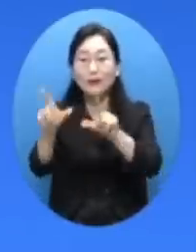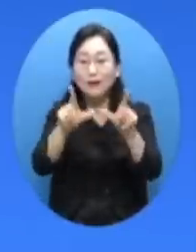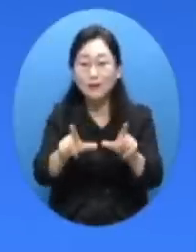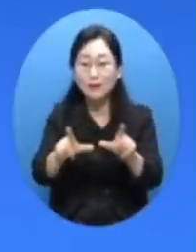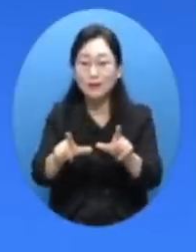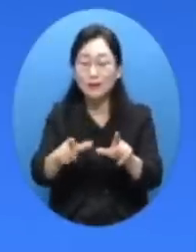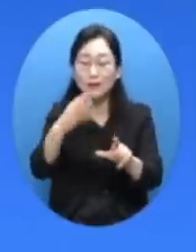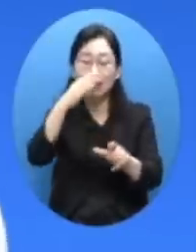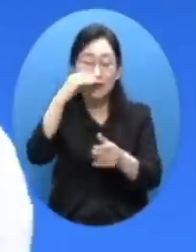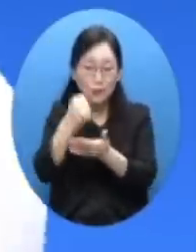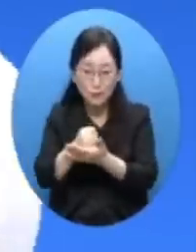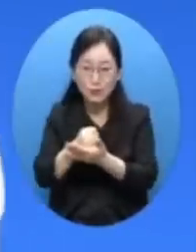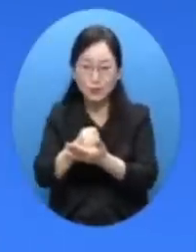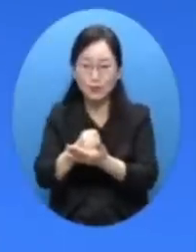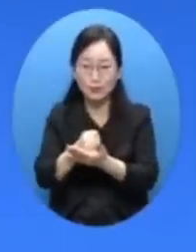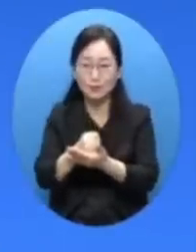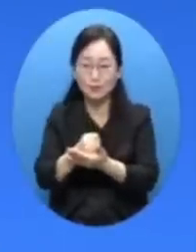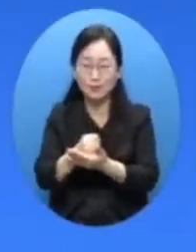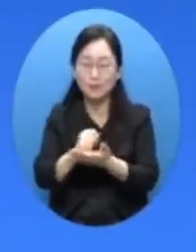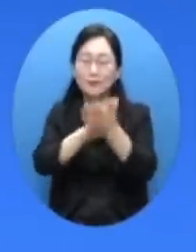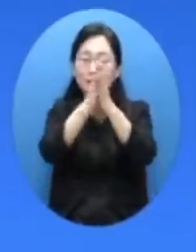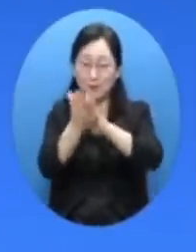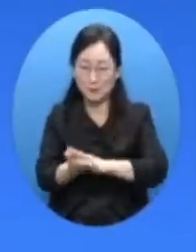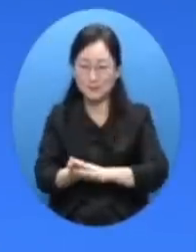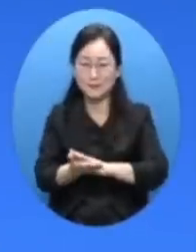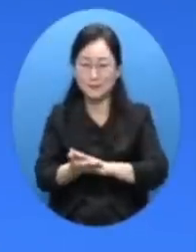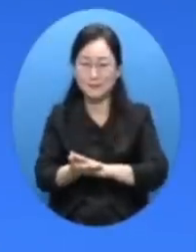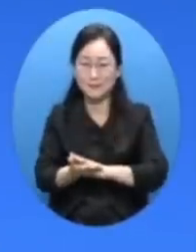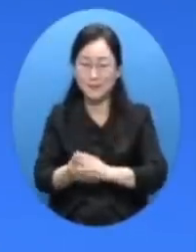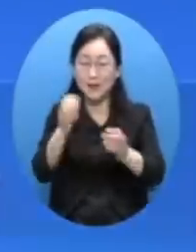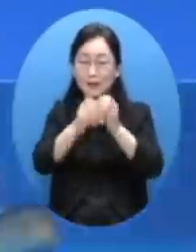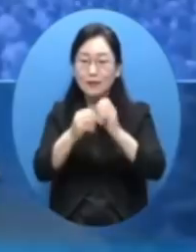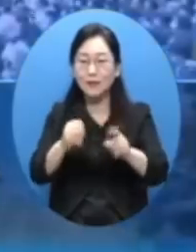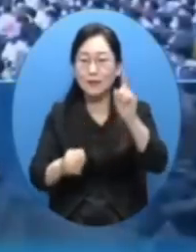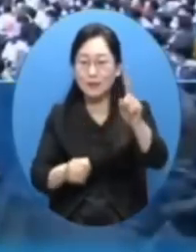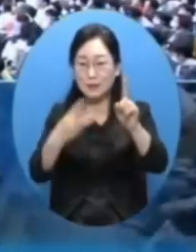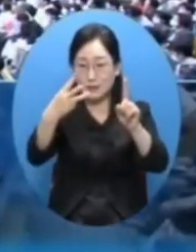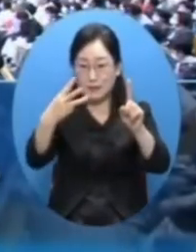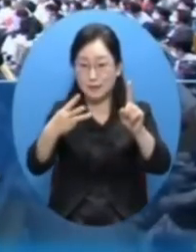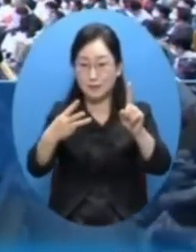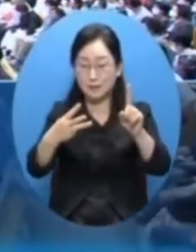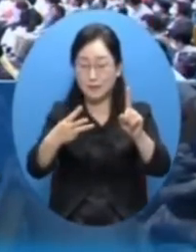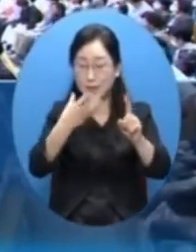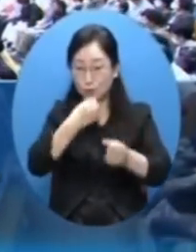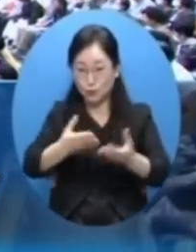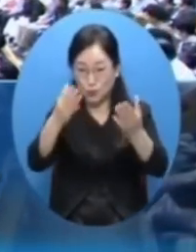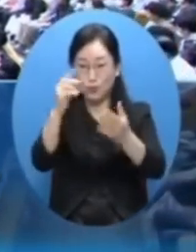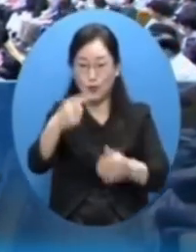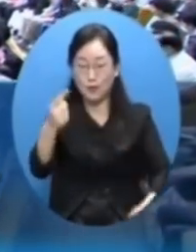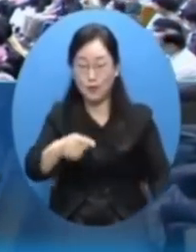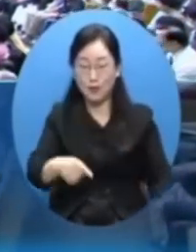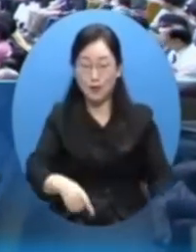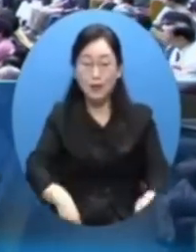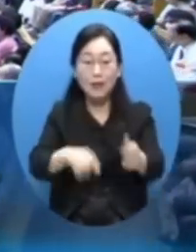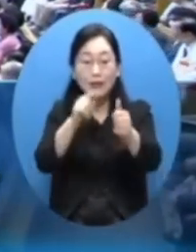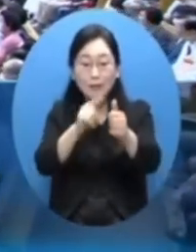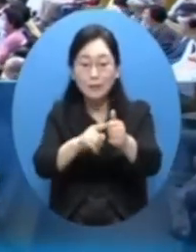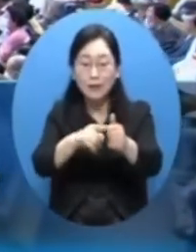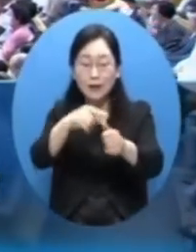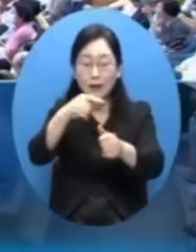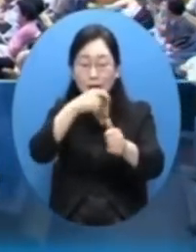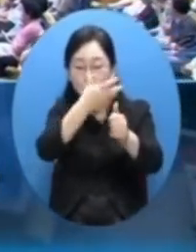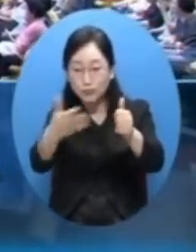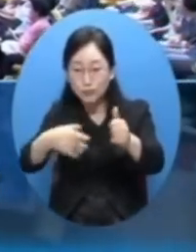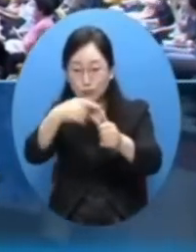삶이 형통의 삶으로 바뀌어지게 되는 것입니다. 시편 1편 3절에 축복이 임합니다. 그는 시냇가에 심은 나무가 철을 따라